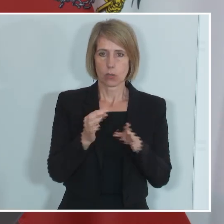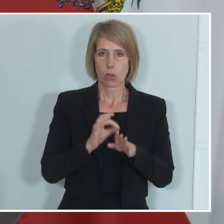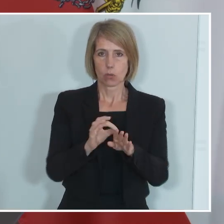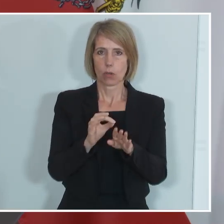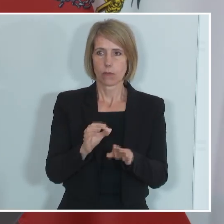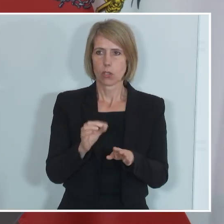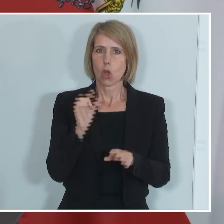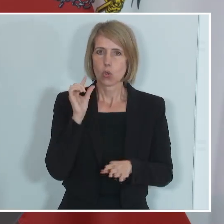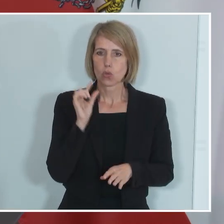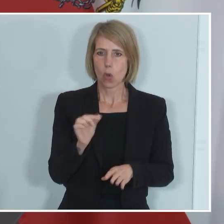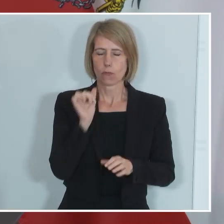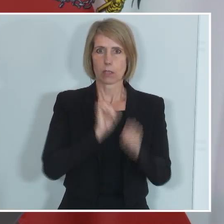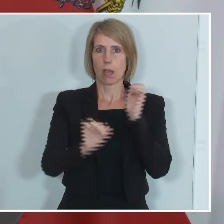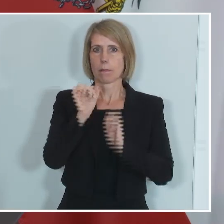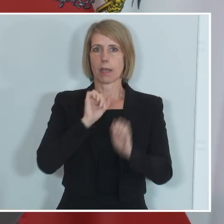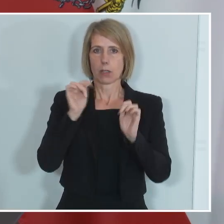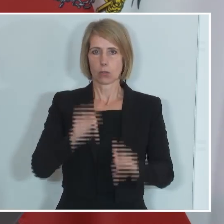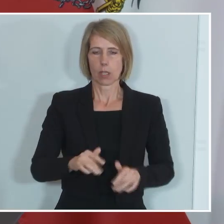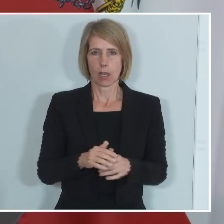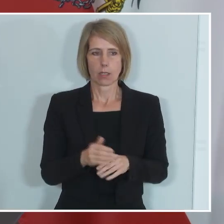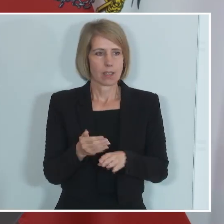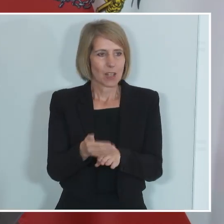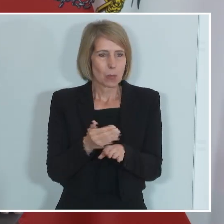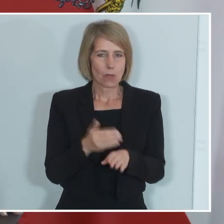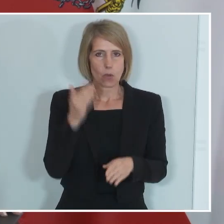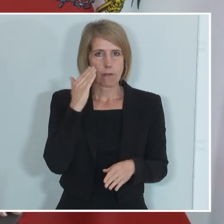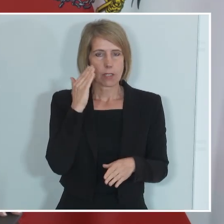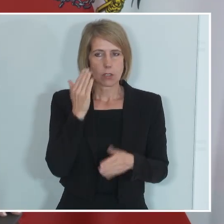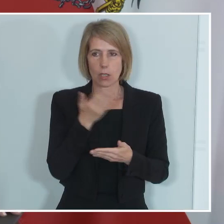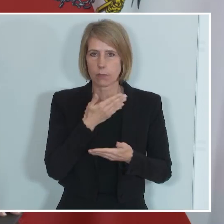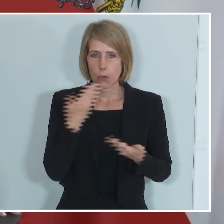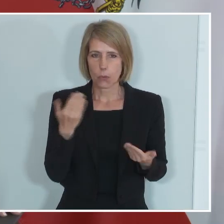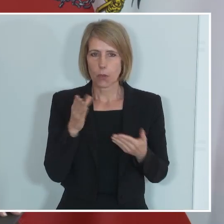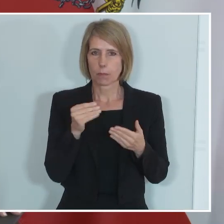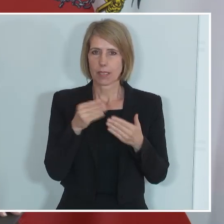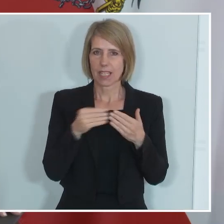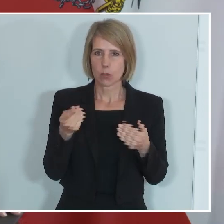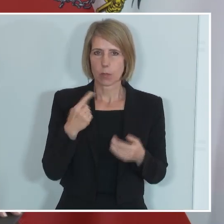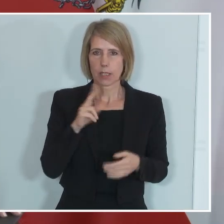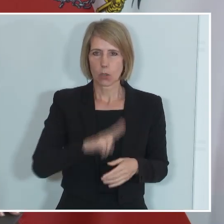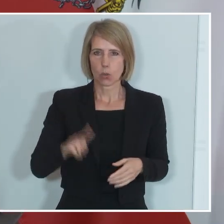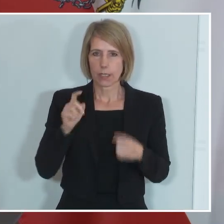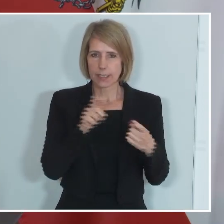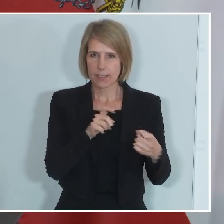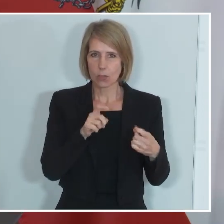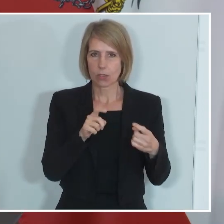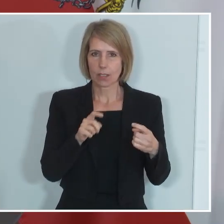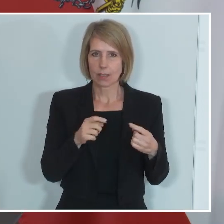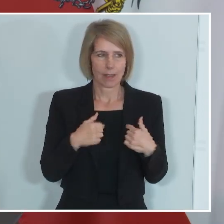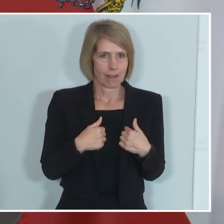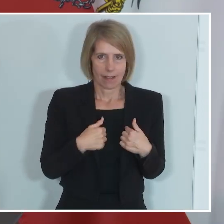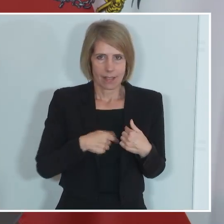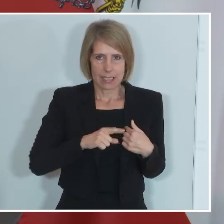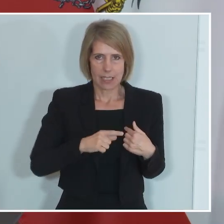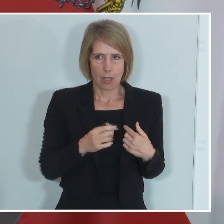sofort eine Ablehnung kommt. Weil bevor das nicht mit Wissenschaftlern, auch Expertinnen von Universität und sonst wie diskutiert ist, erlaube ich mir